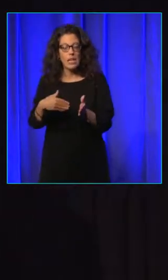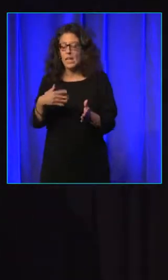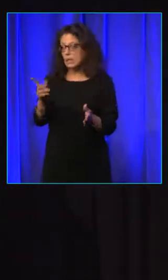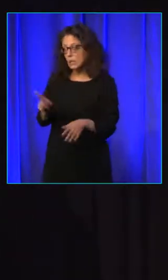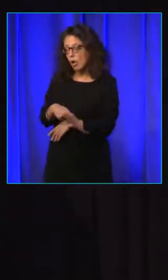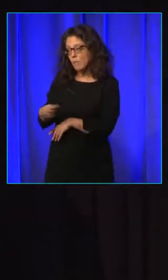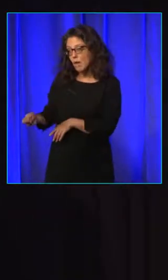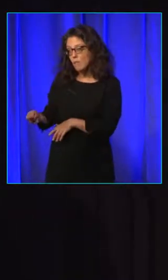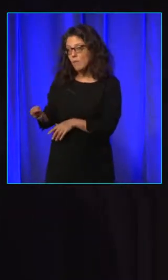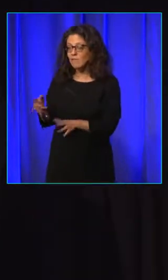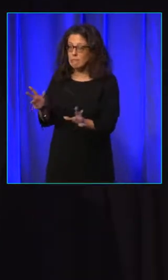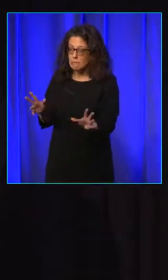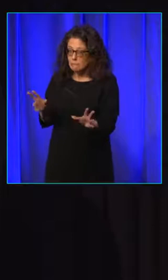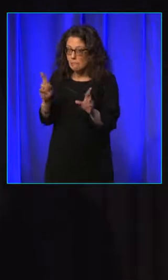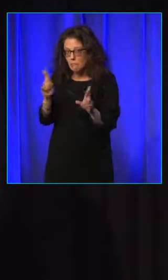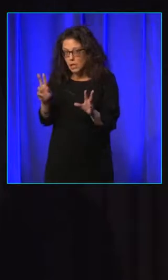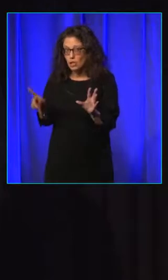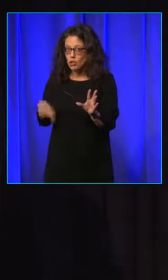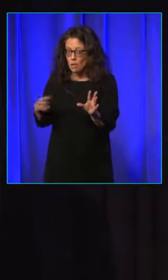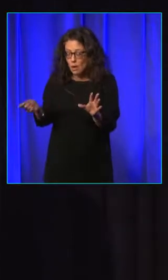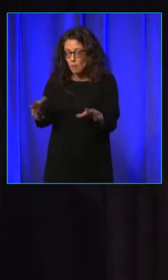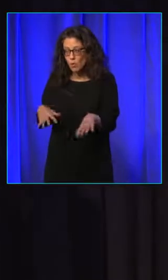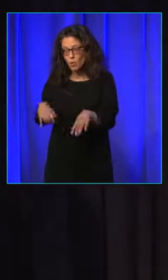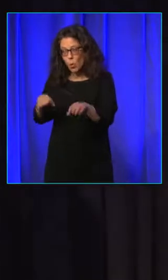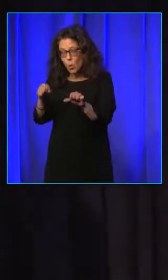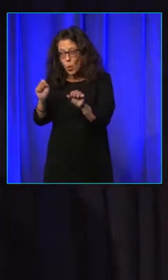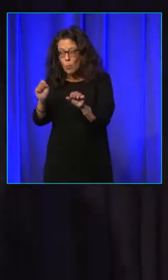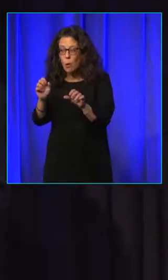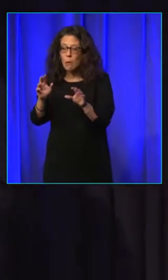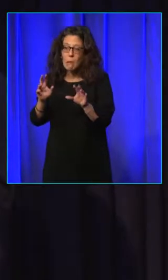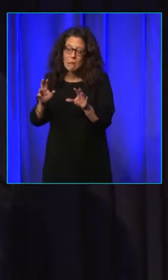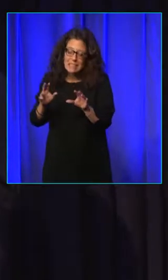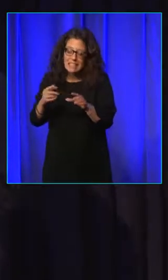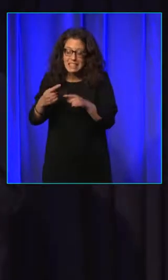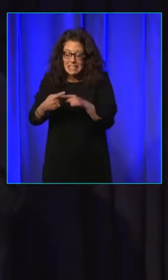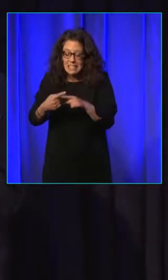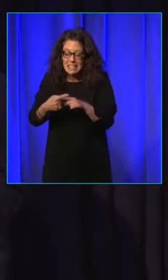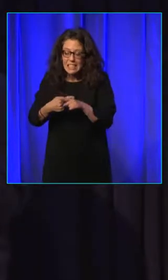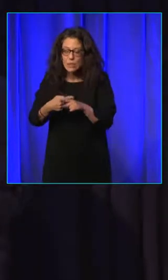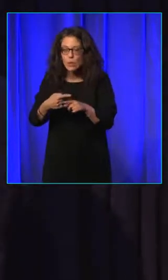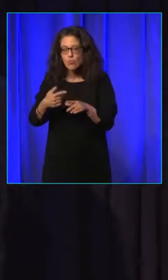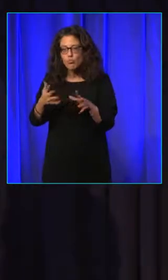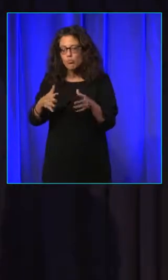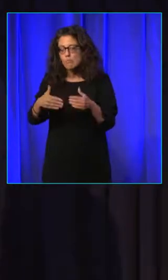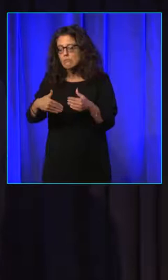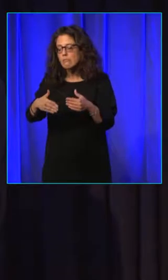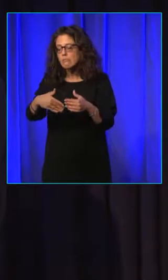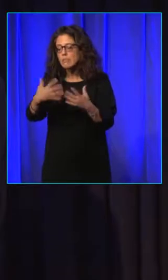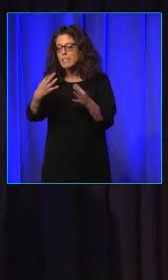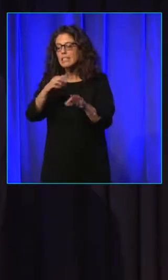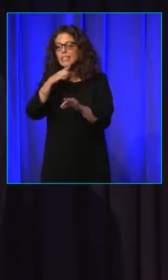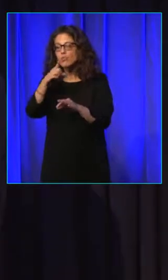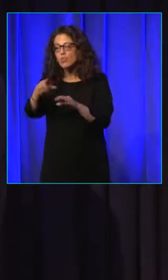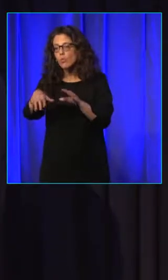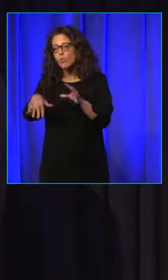Normalement, je vais recommencer à toucher un peu, à revenir sur le terrain d'ici 10-15 jours.